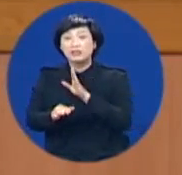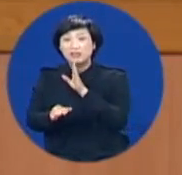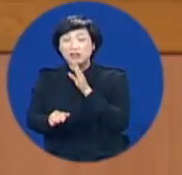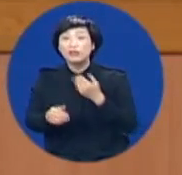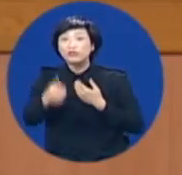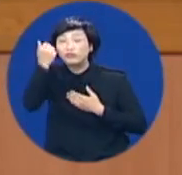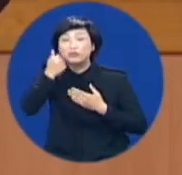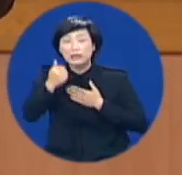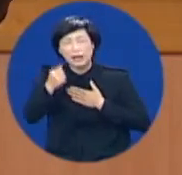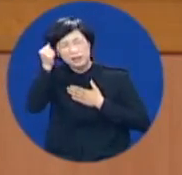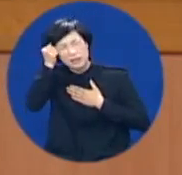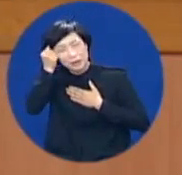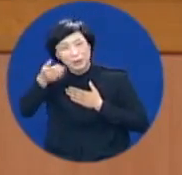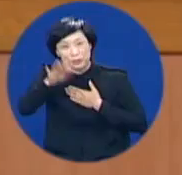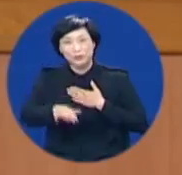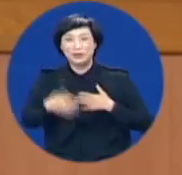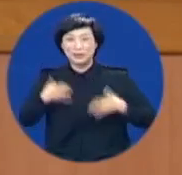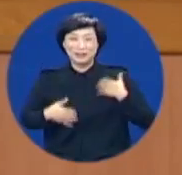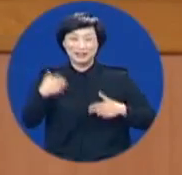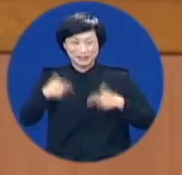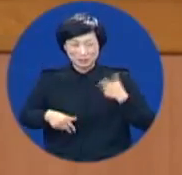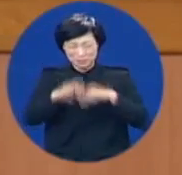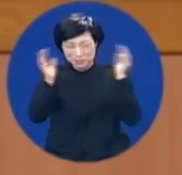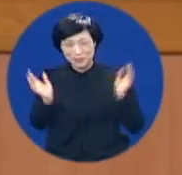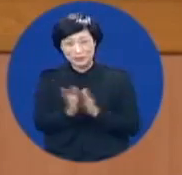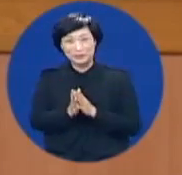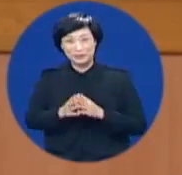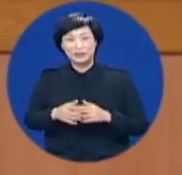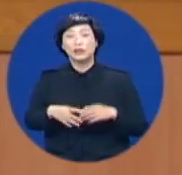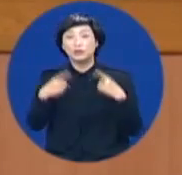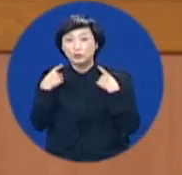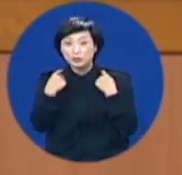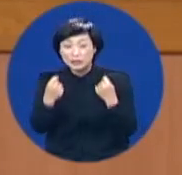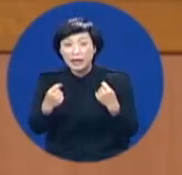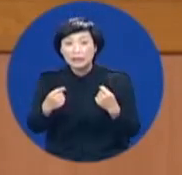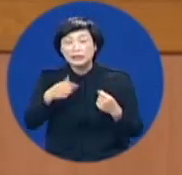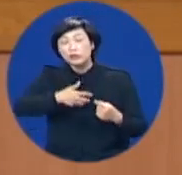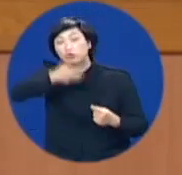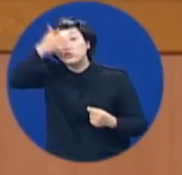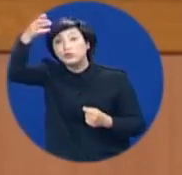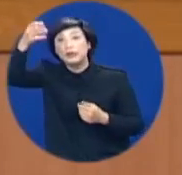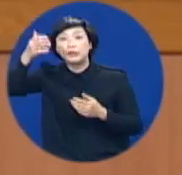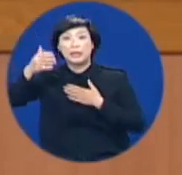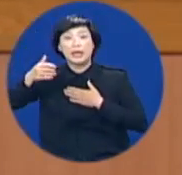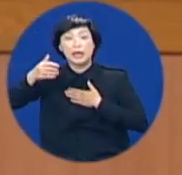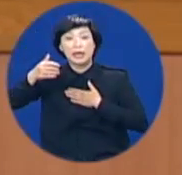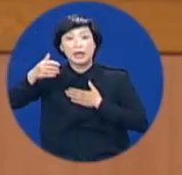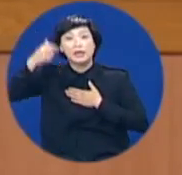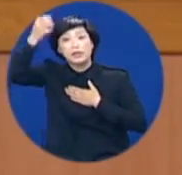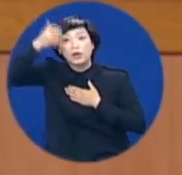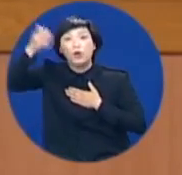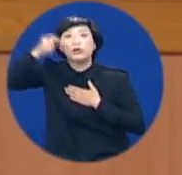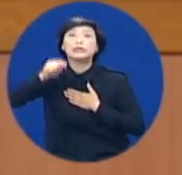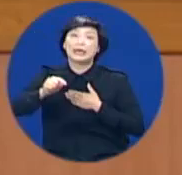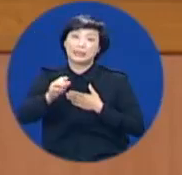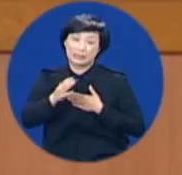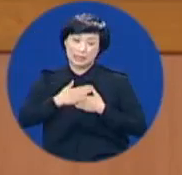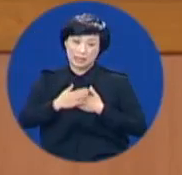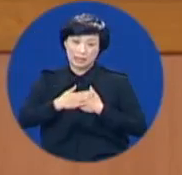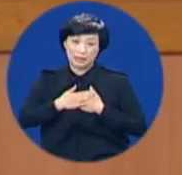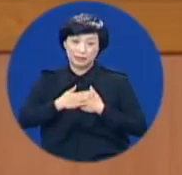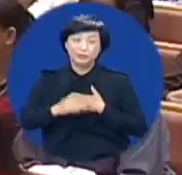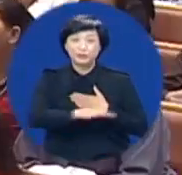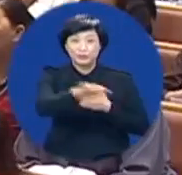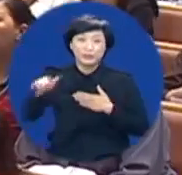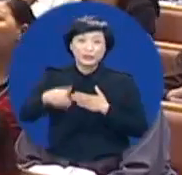있어도 희노애락을 유지하는 꿈속에 나타난 영혼, 그게 납니다. 그래서 우린 영적